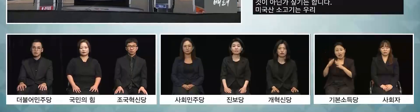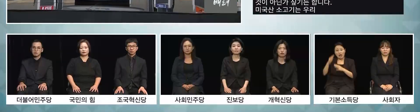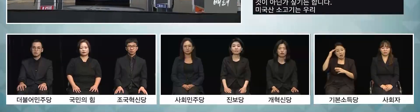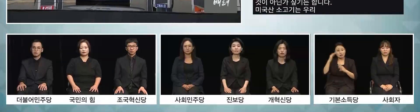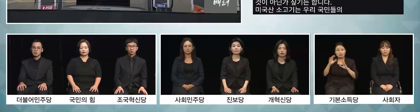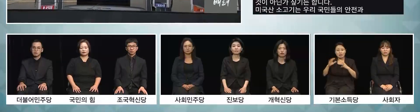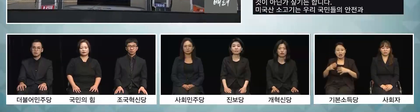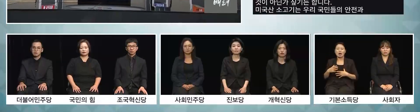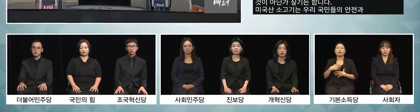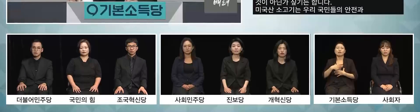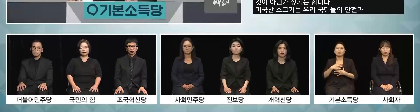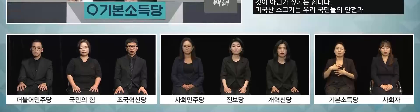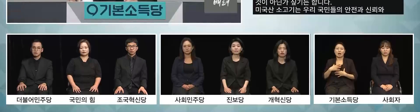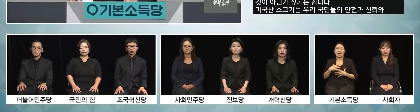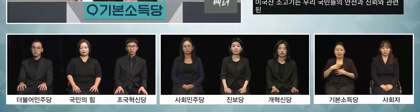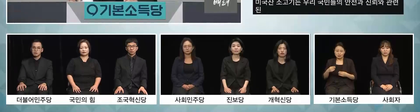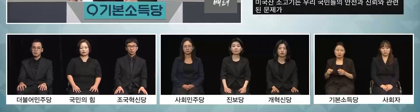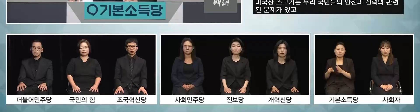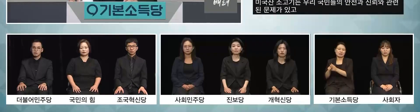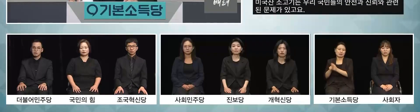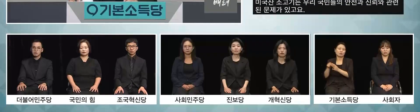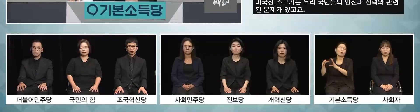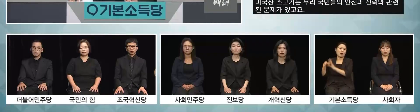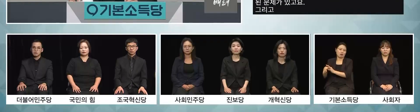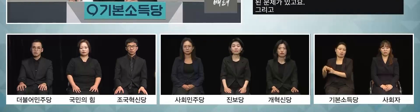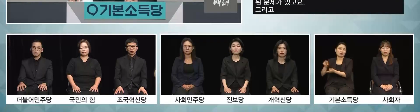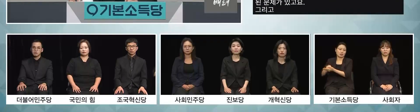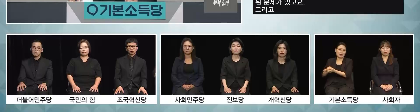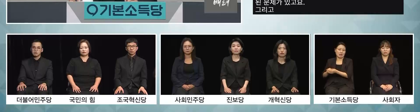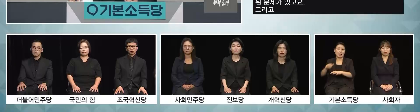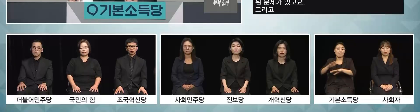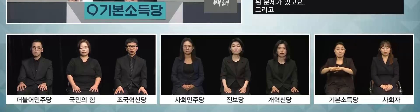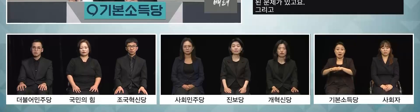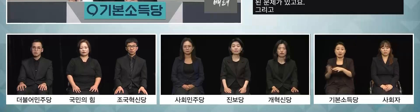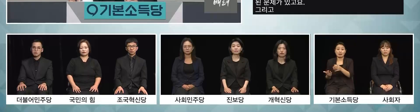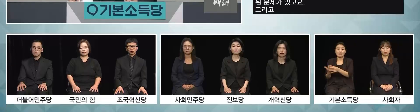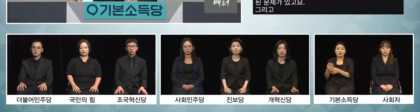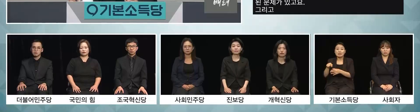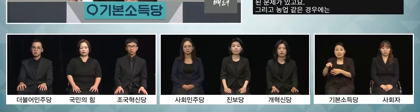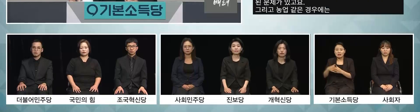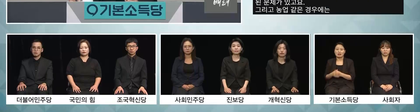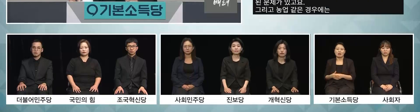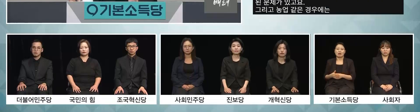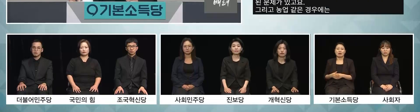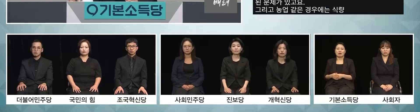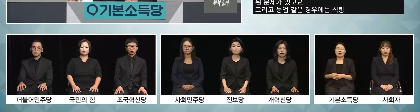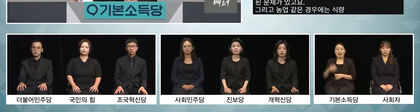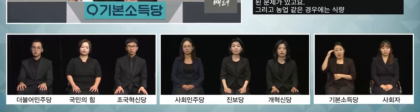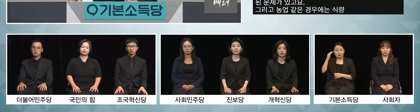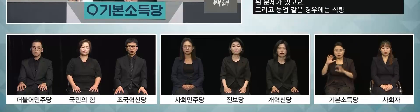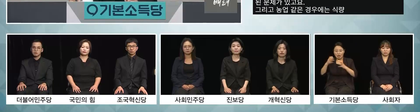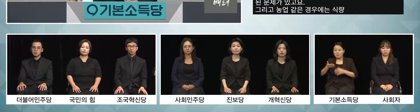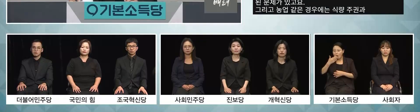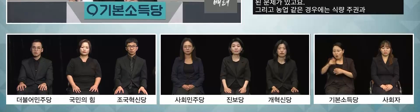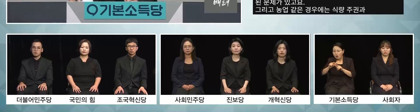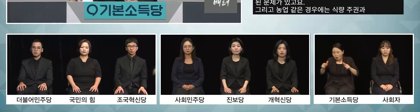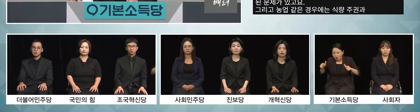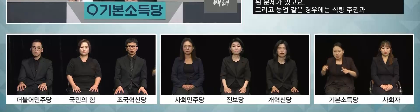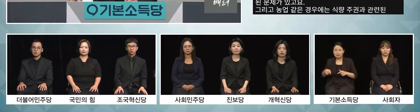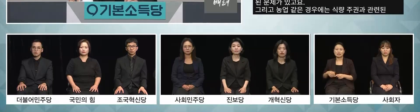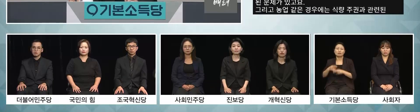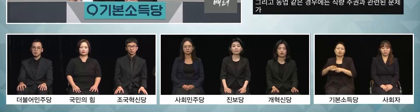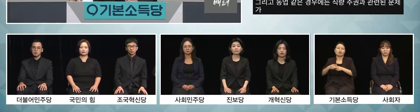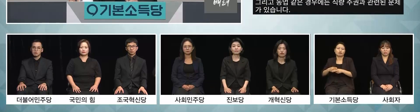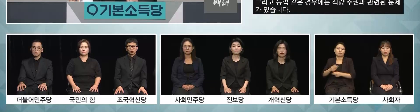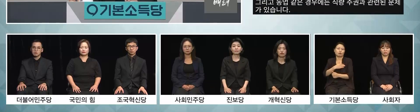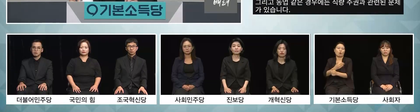안전과 신뢰와 관련된 문제가 있고요. 그리고 농업 같은 경우에는 식량 주권과 관련된 문제가 있습니다.